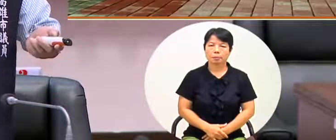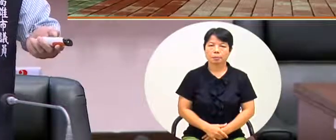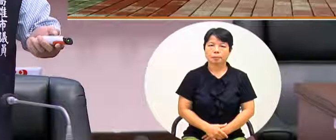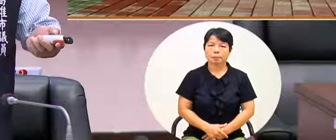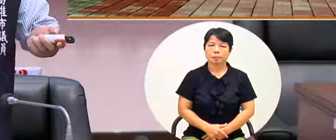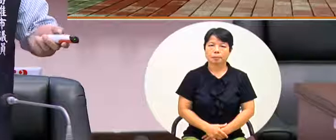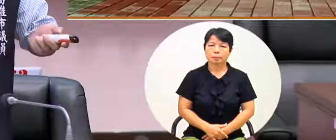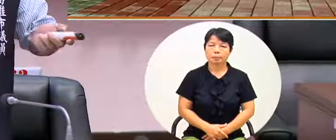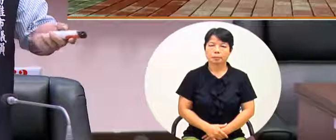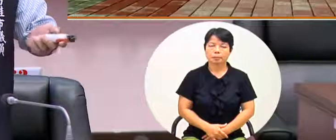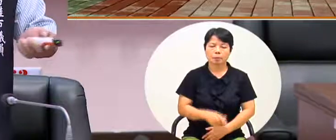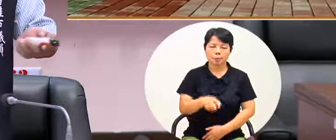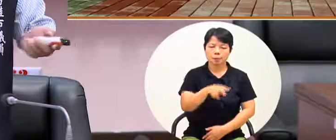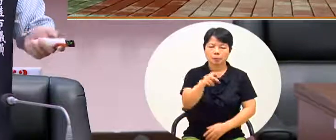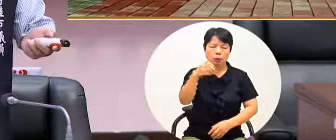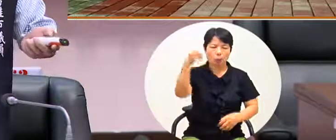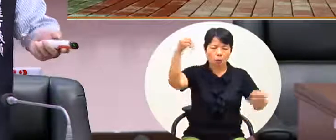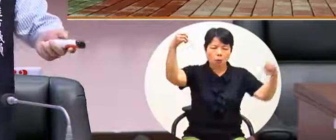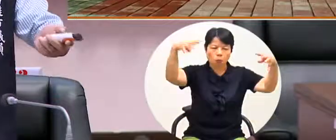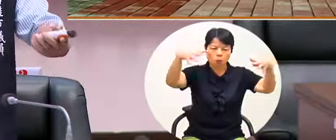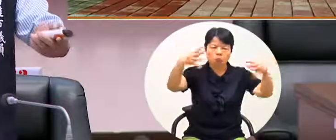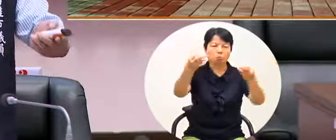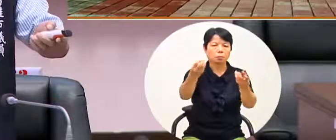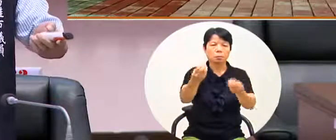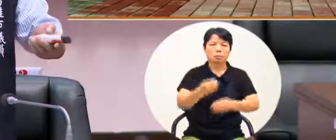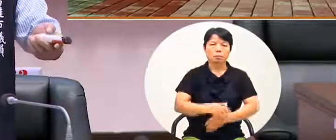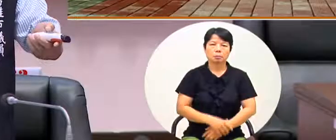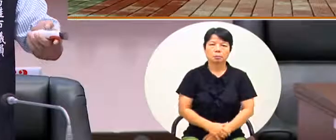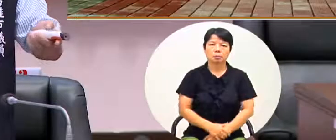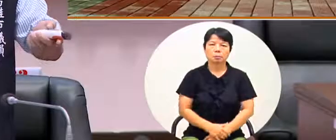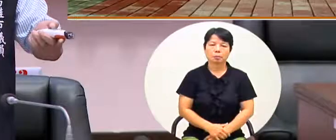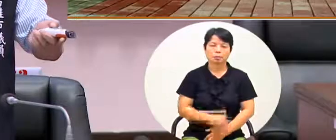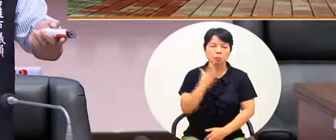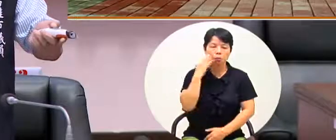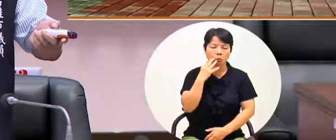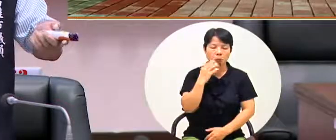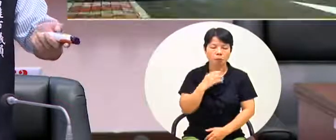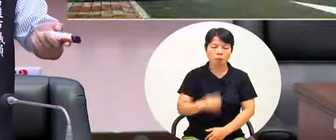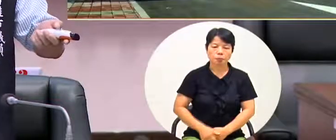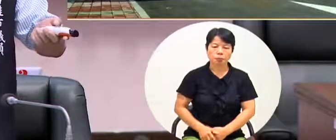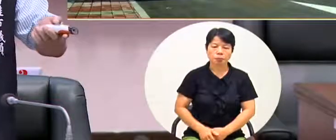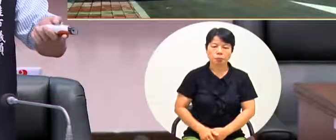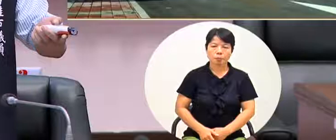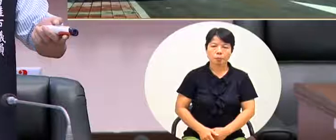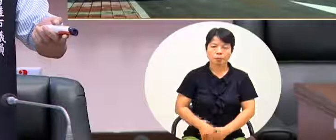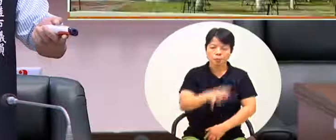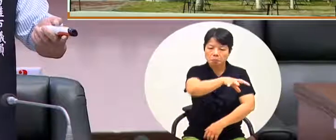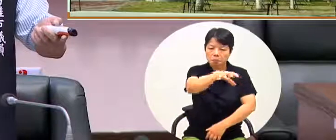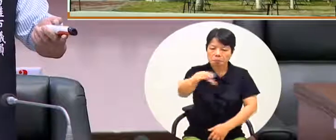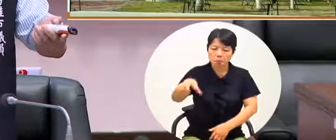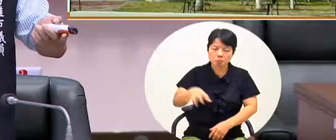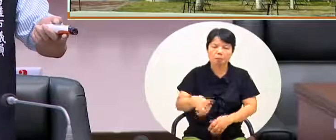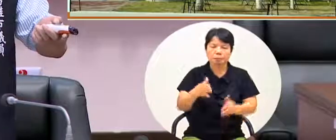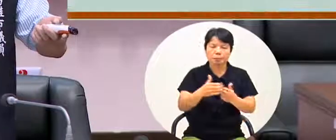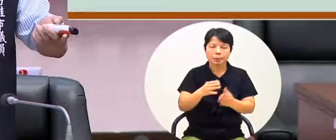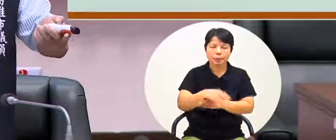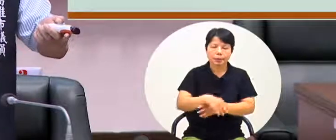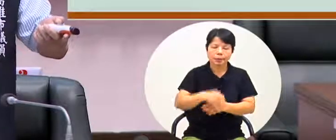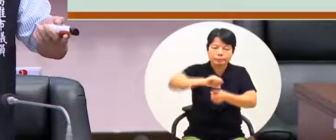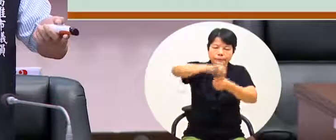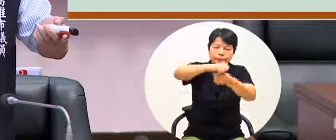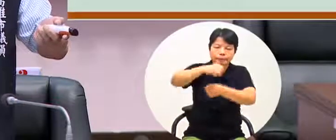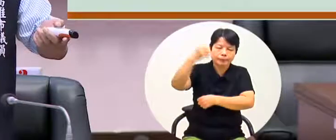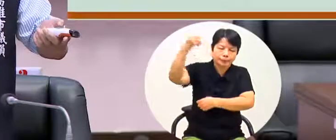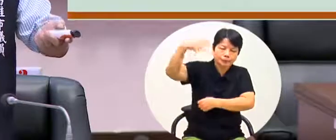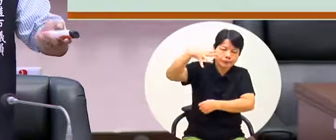毋是会当伫这周边吼啊来这个增加这个照明设备？因为即个这个部分